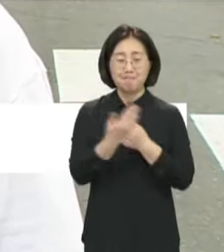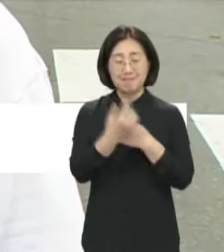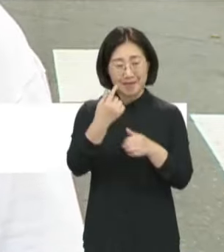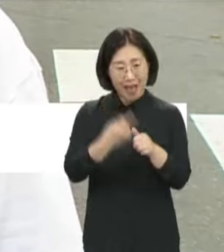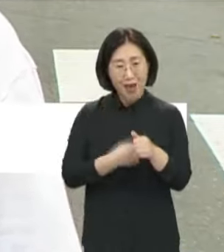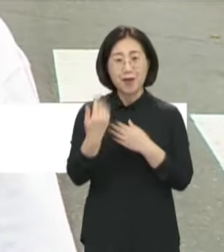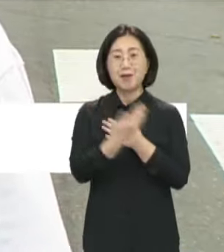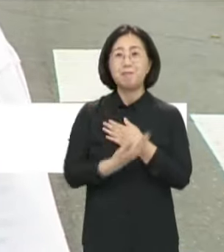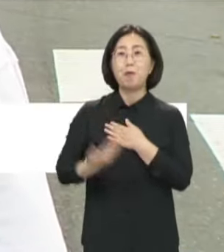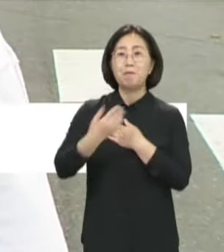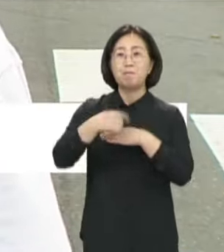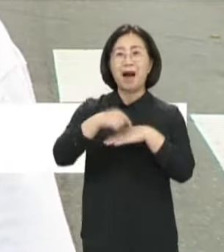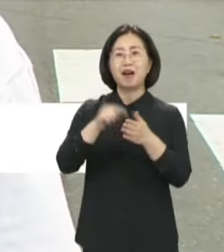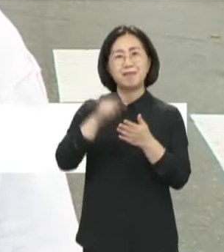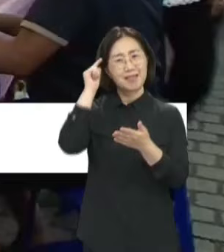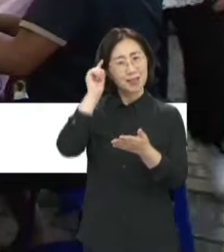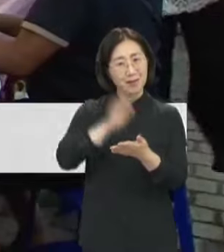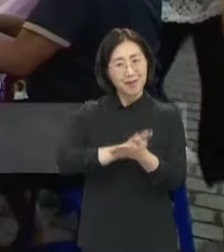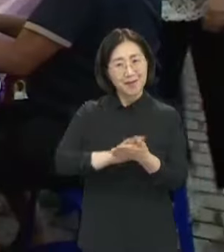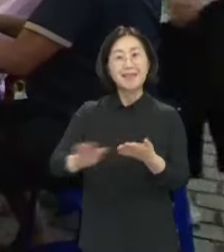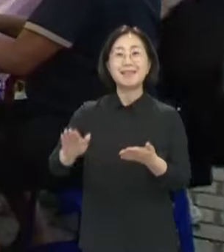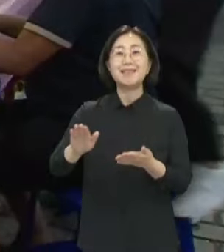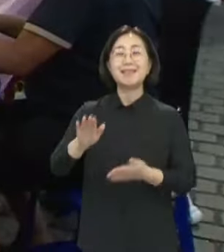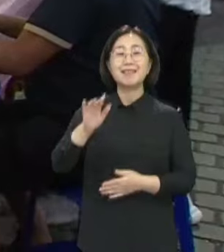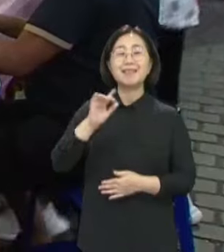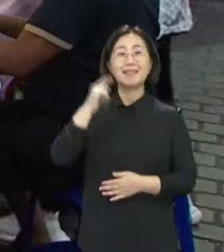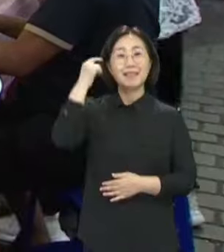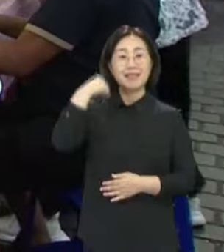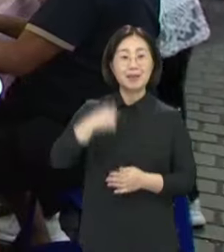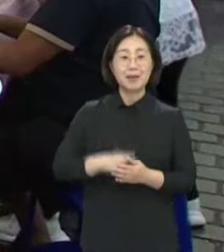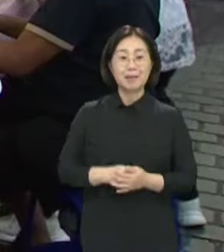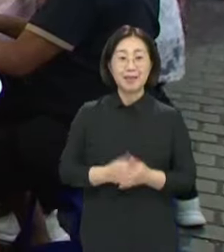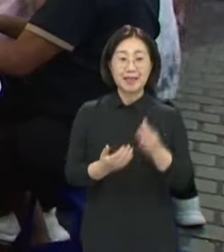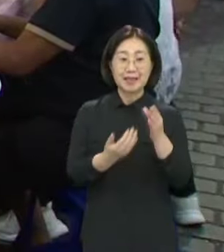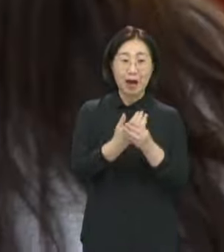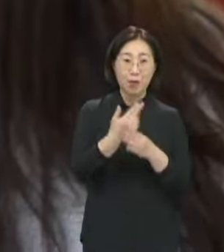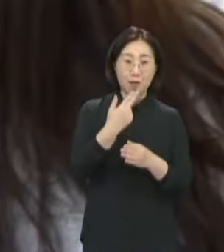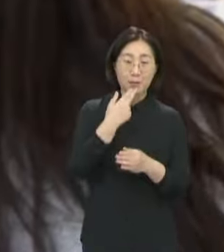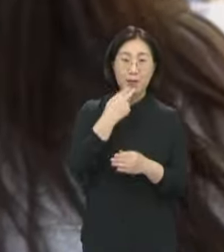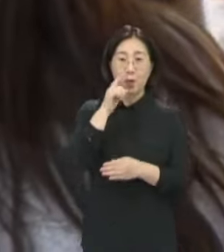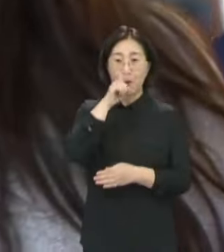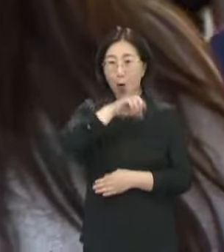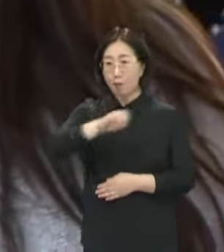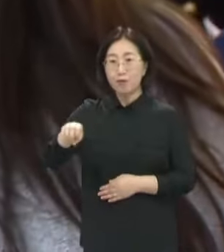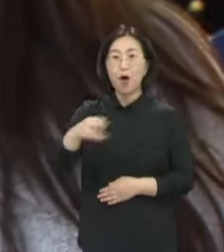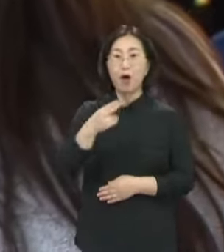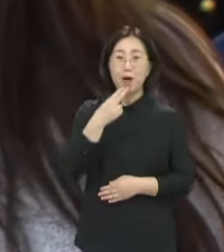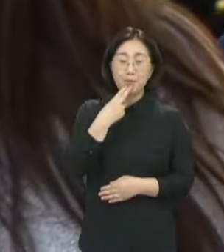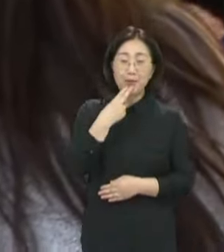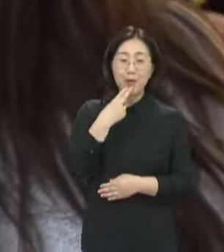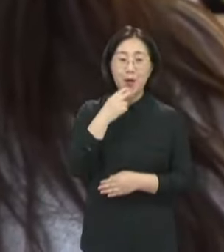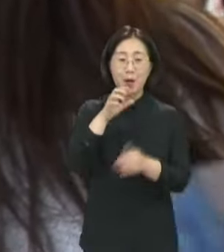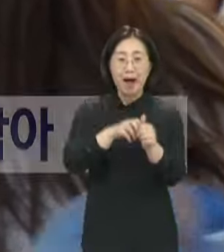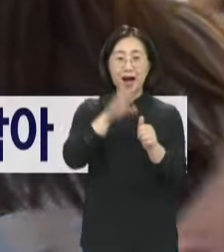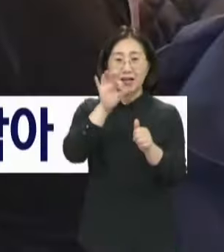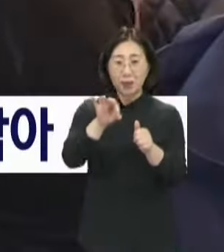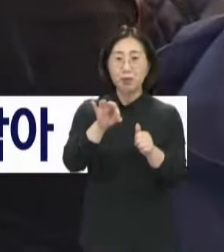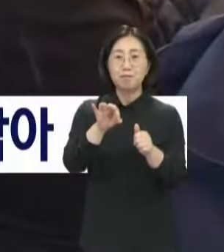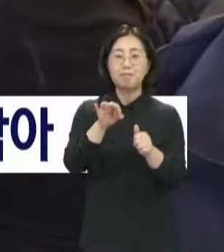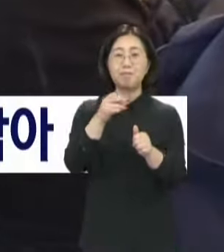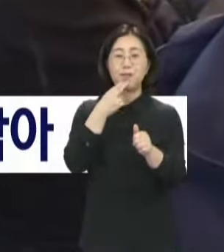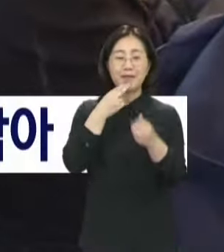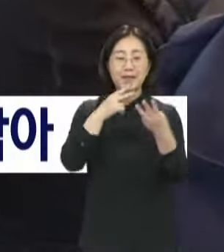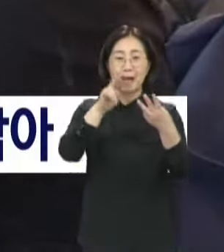아니라 마음도 시원해지는 그런 느낌을 대전시의 안전사고 쓰레기 바가지 요금 없는 산무 축제를 위한 노력도